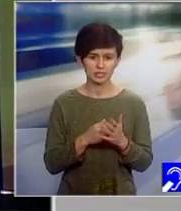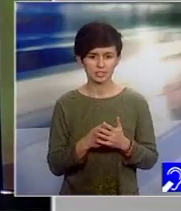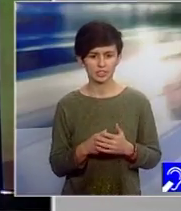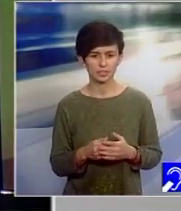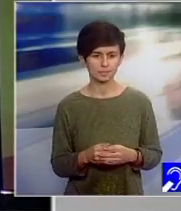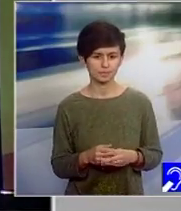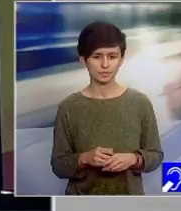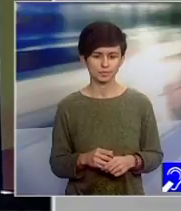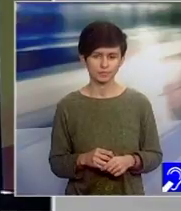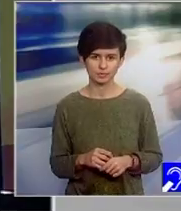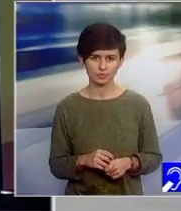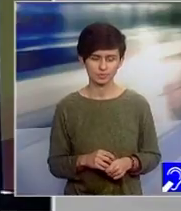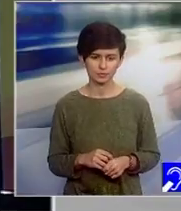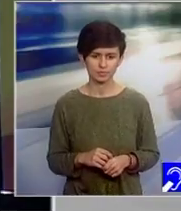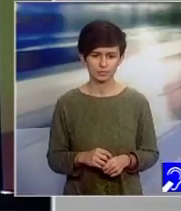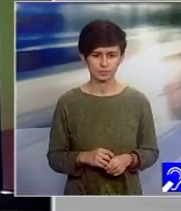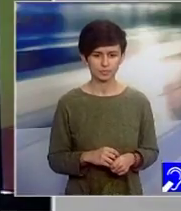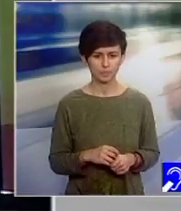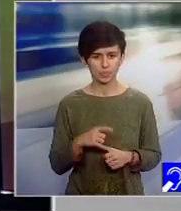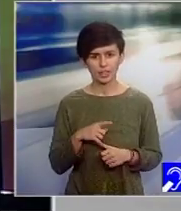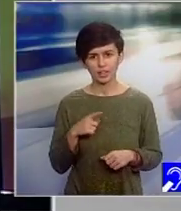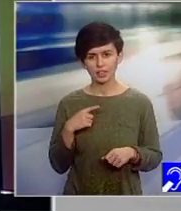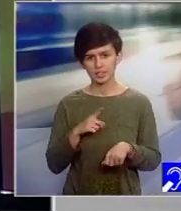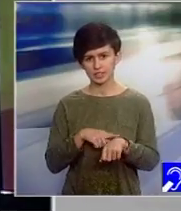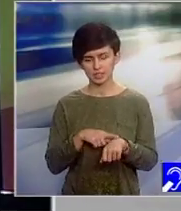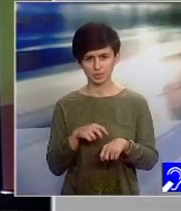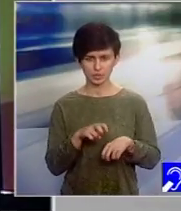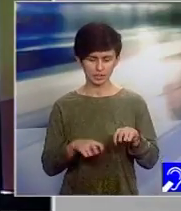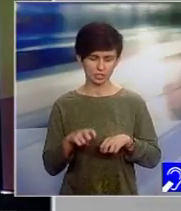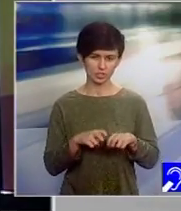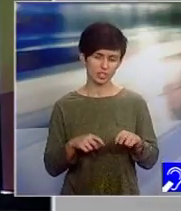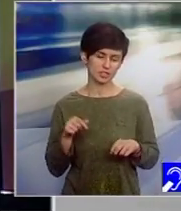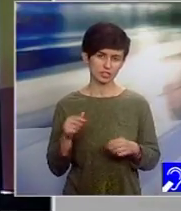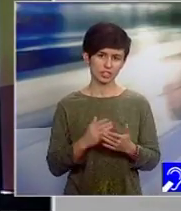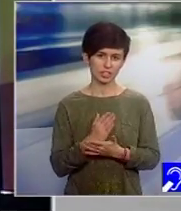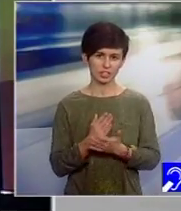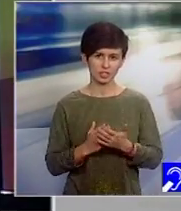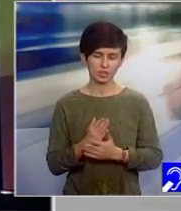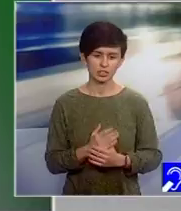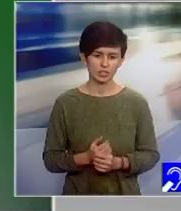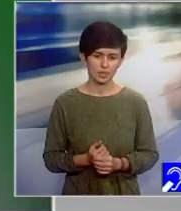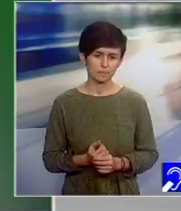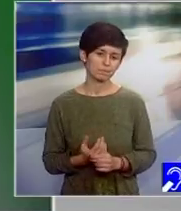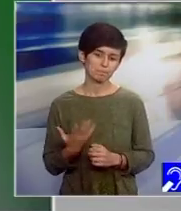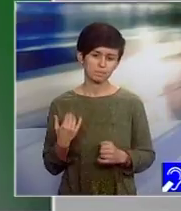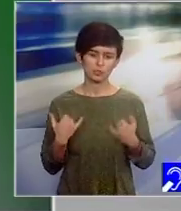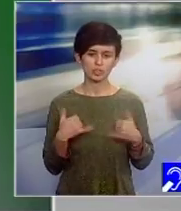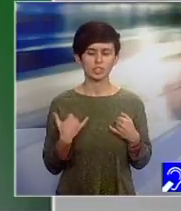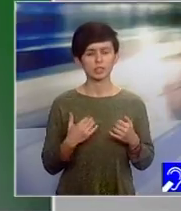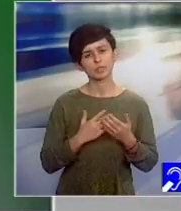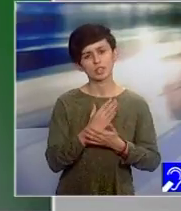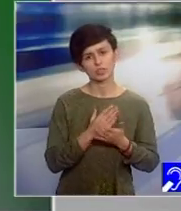Barițiu, colegiul Barițiu. Așa că este timp de rechet. Ce se întâmplă în continuare? Sunteți, v-ați poziționat pe locul